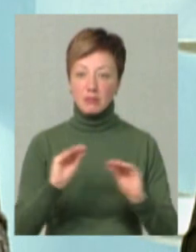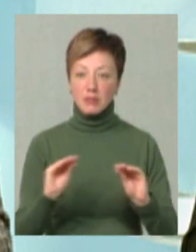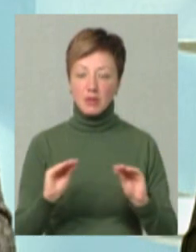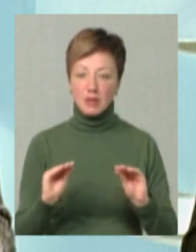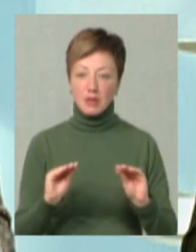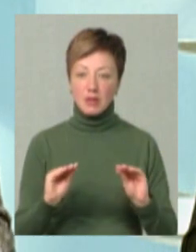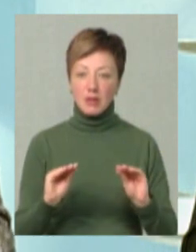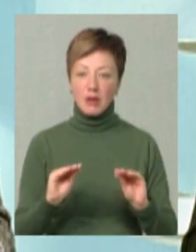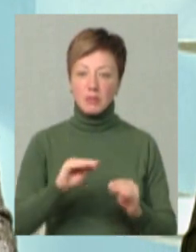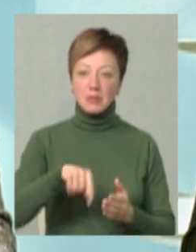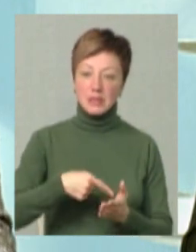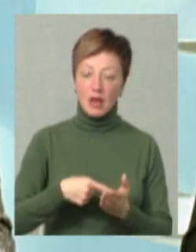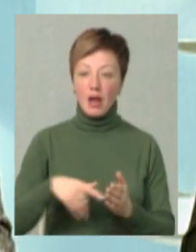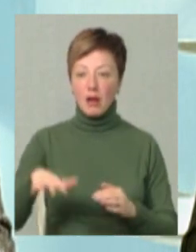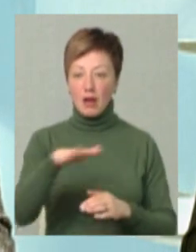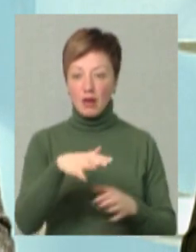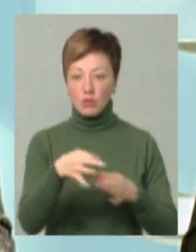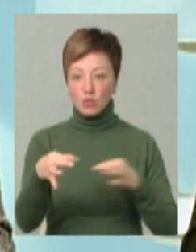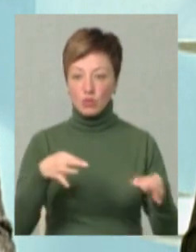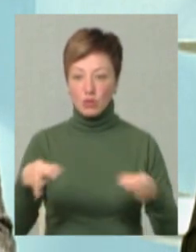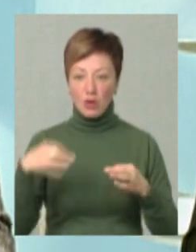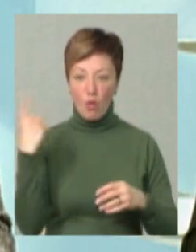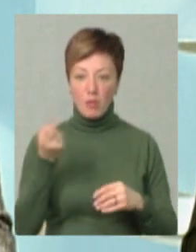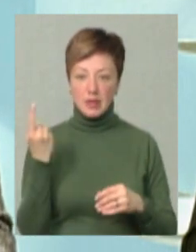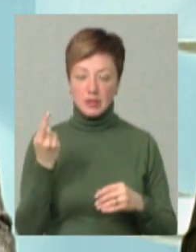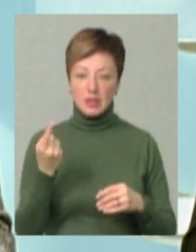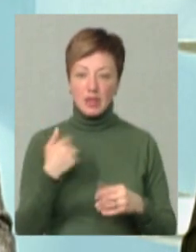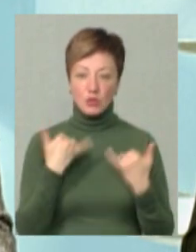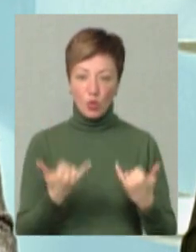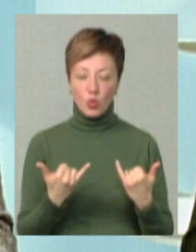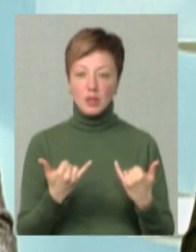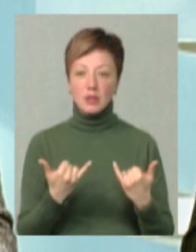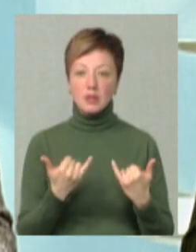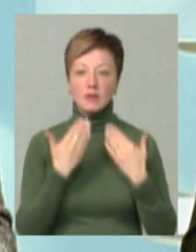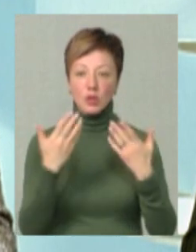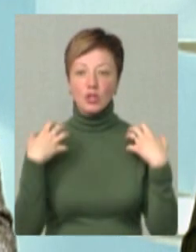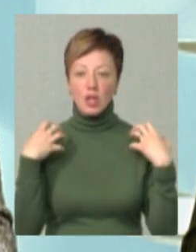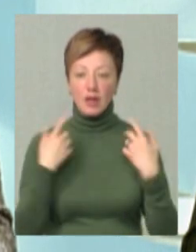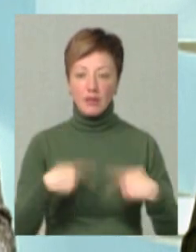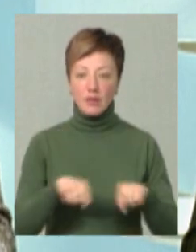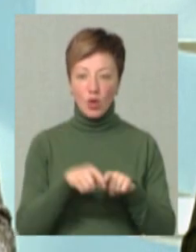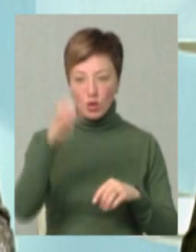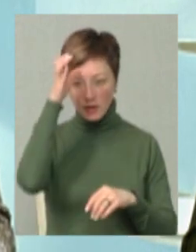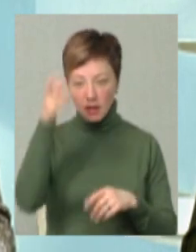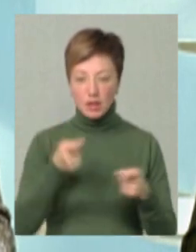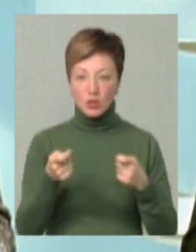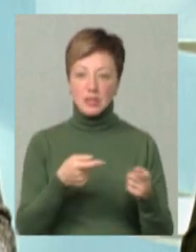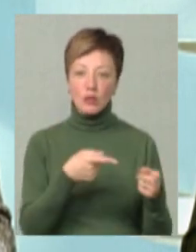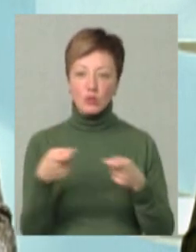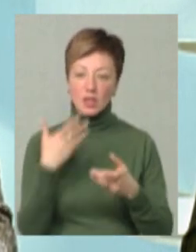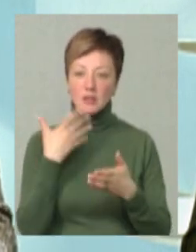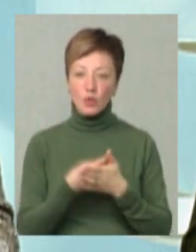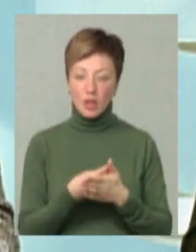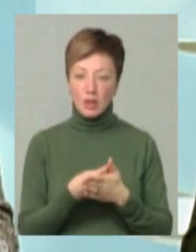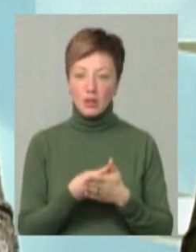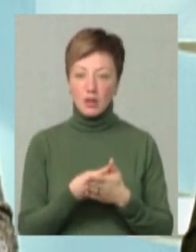в міста і територіальні громади Хмельниччини. Я сьогодні звернулася до начальників відділу управління освіти, щоб вони залучали